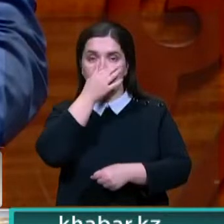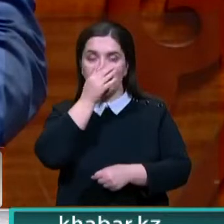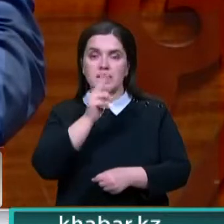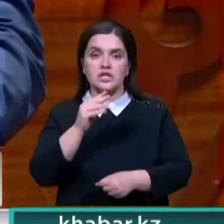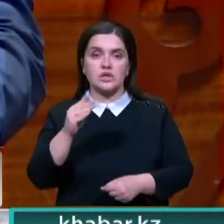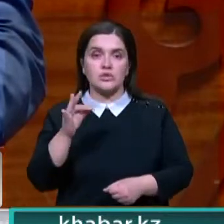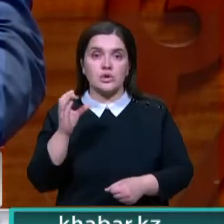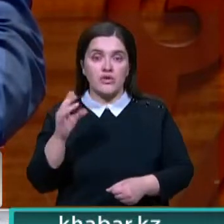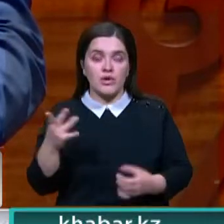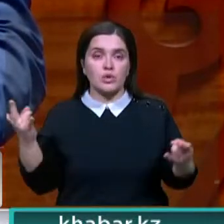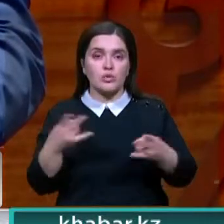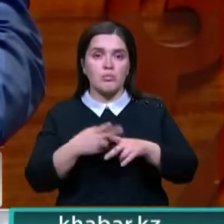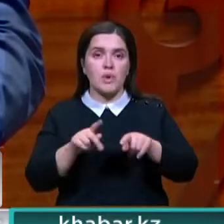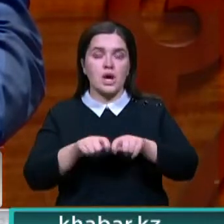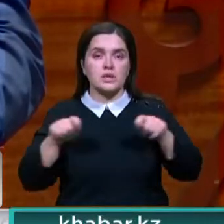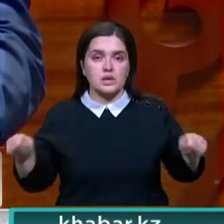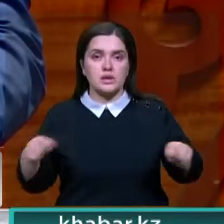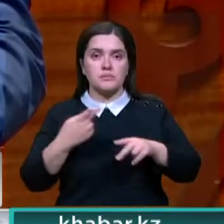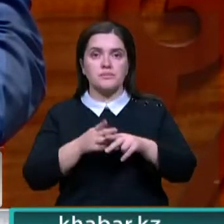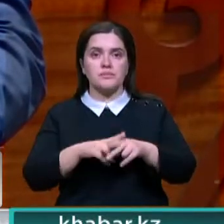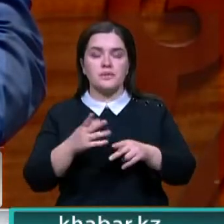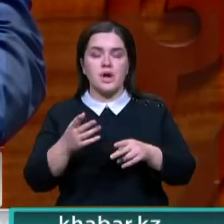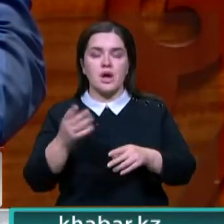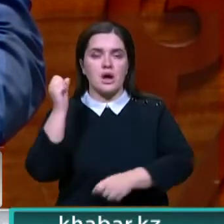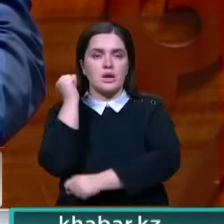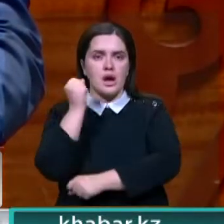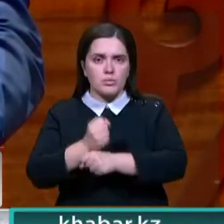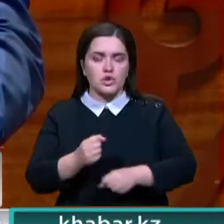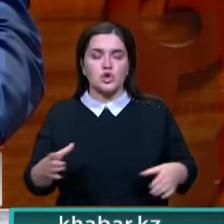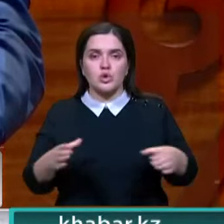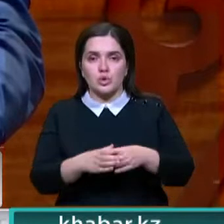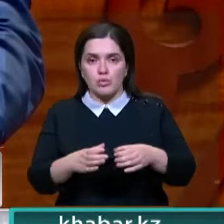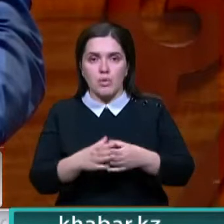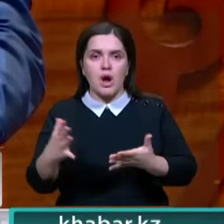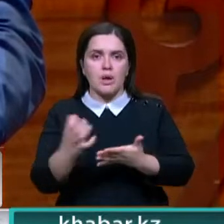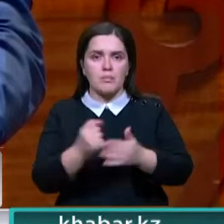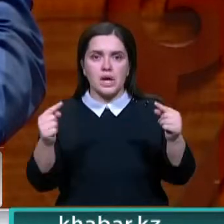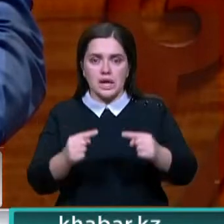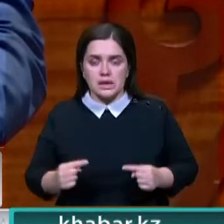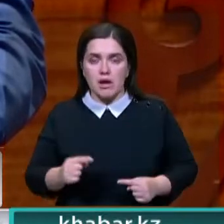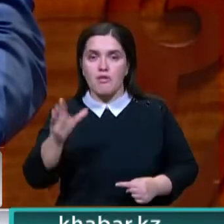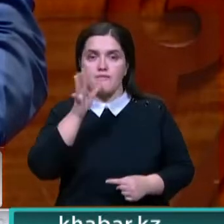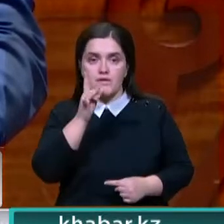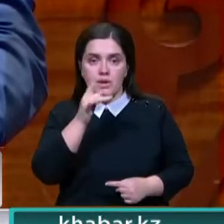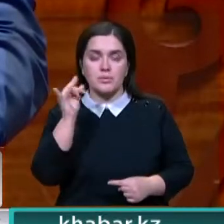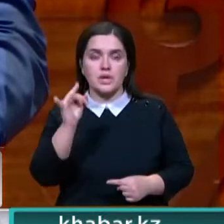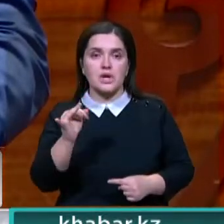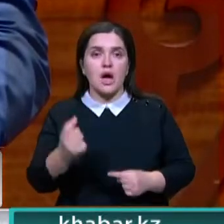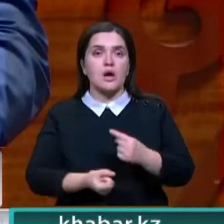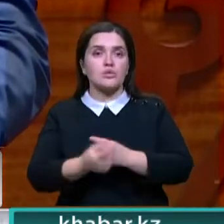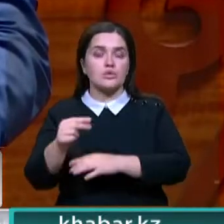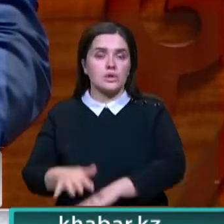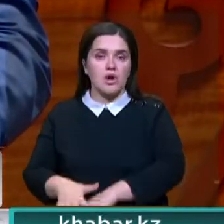связи с этим необходимо создать редакционную коллегию, сформировать рабочие группы, определить конкретные сроки и разработать источники